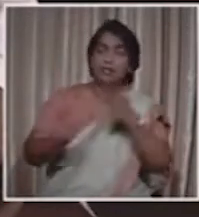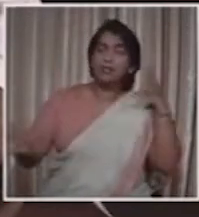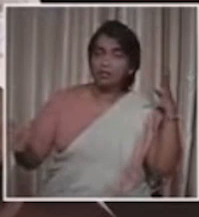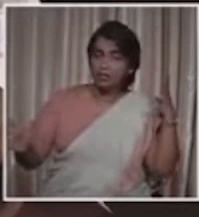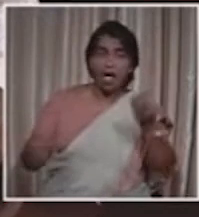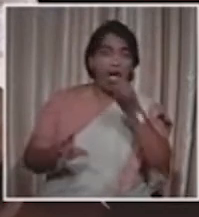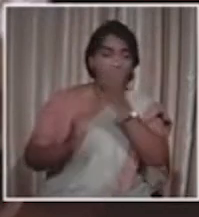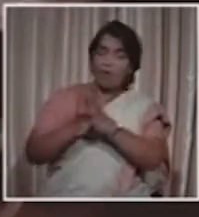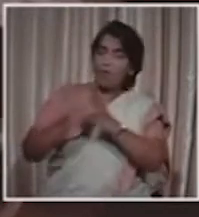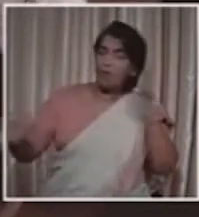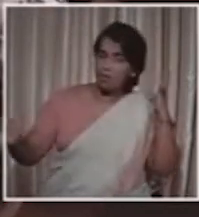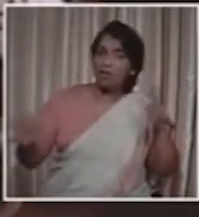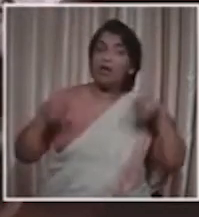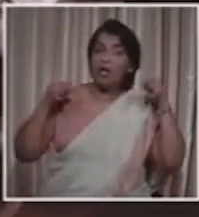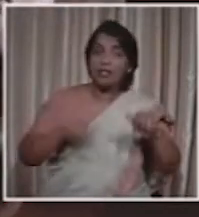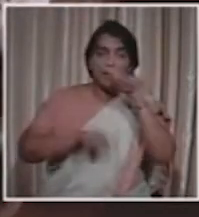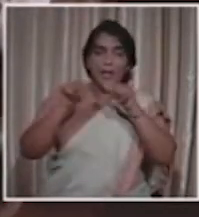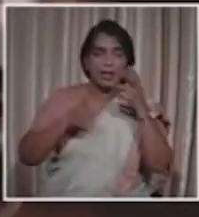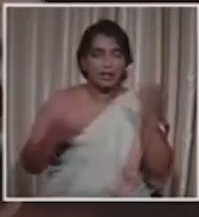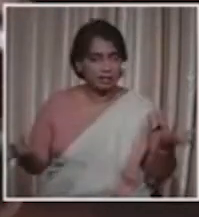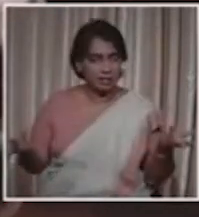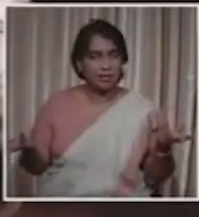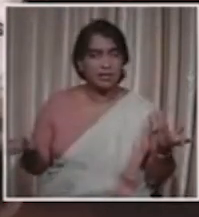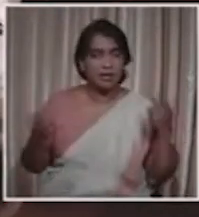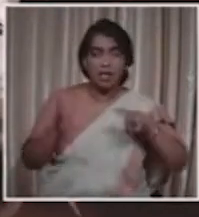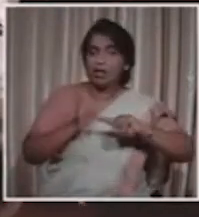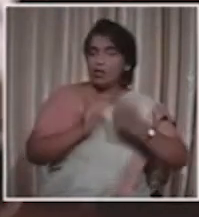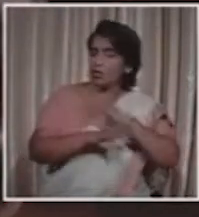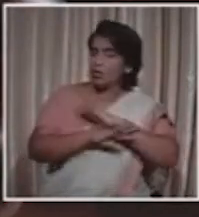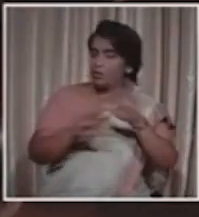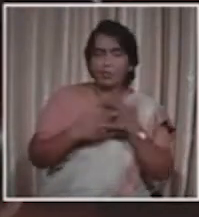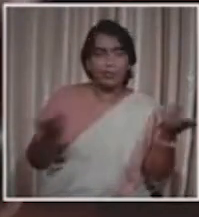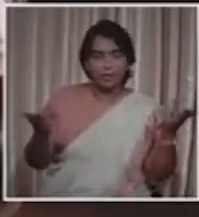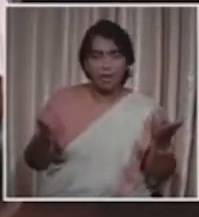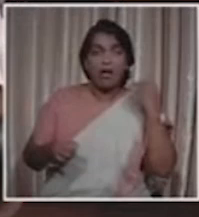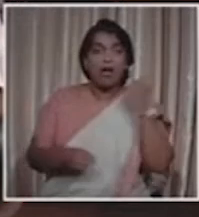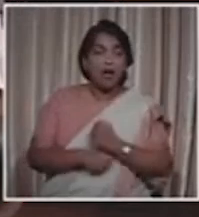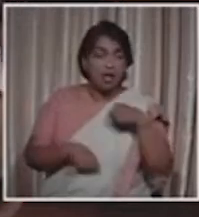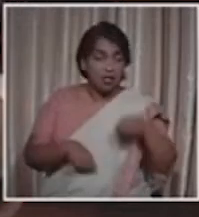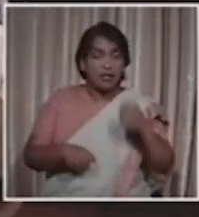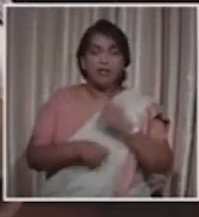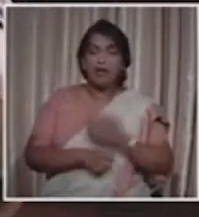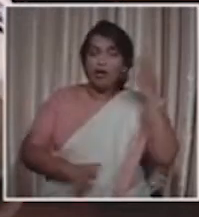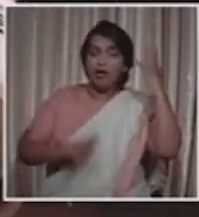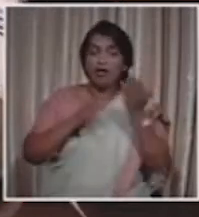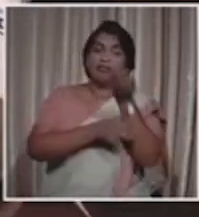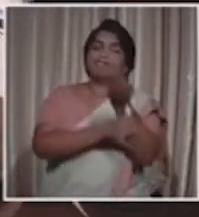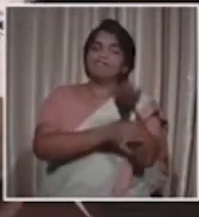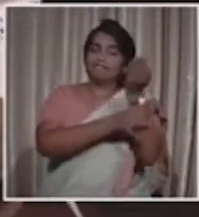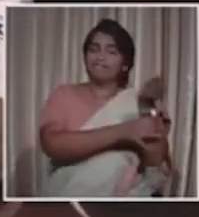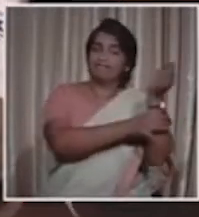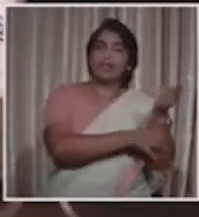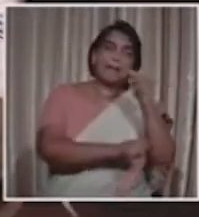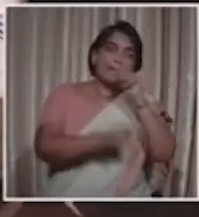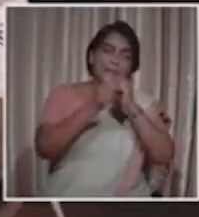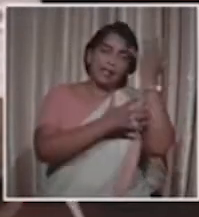හාල් පෝලිම අද බෙහෙත් ටික නැහැ. අද උපකරණ නැහැ. අද ආණ්ඩුව කරන්නේ ලෝකෙ වටේ හිඟමනේ යන බෙහෙත් ටික